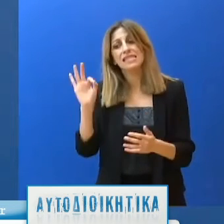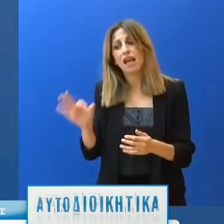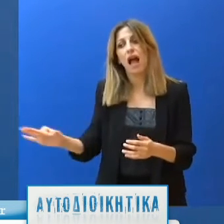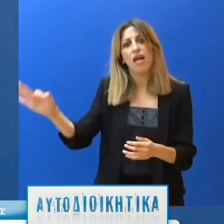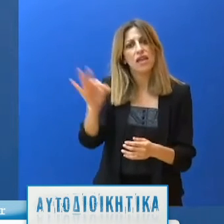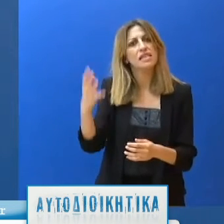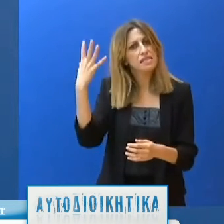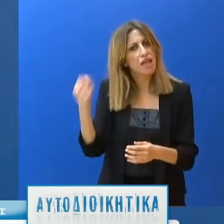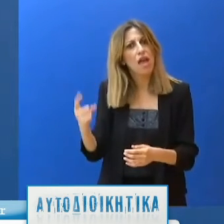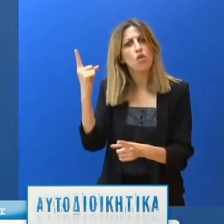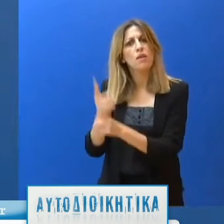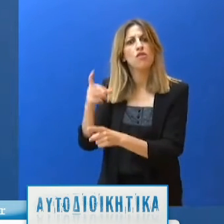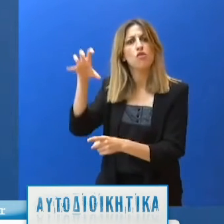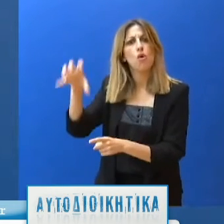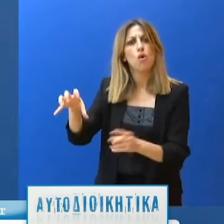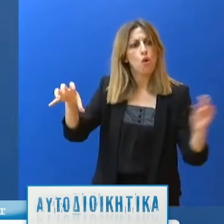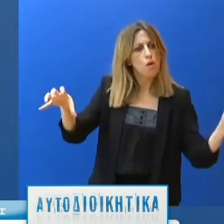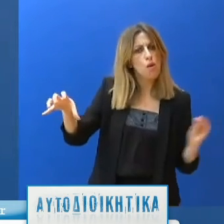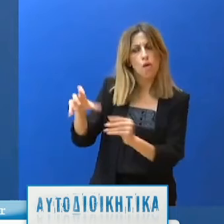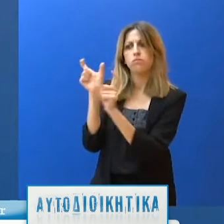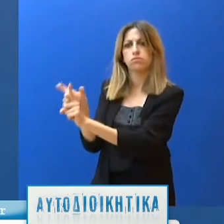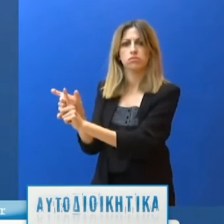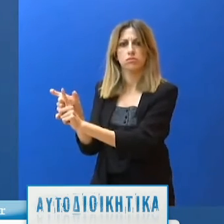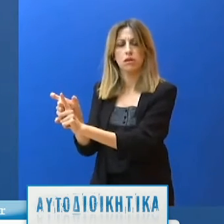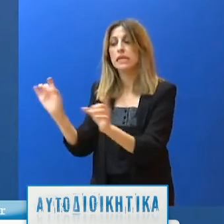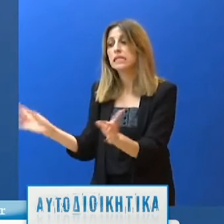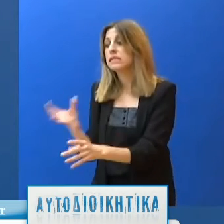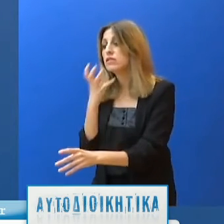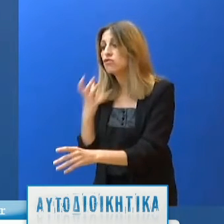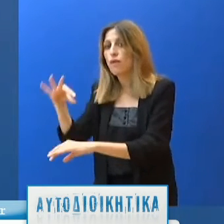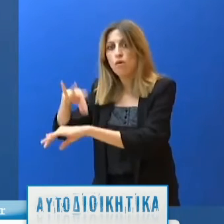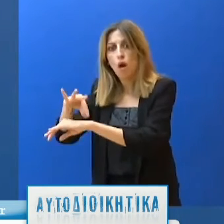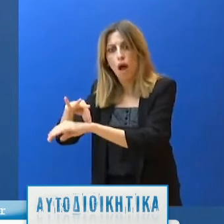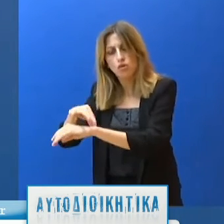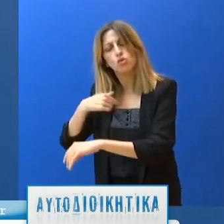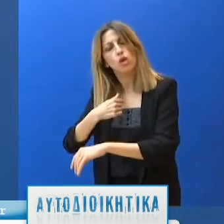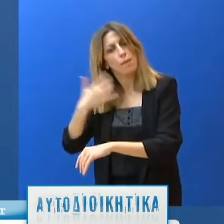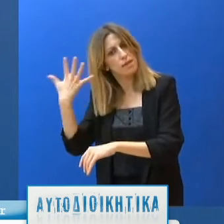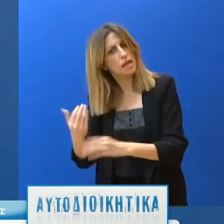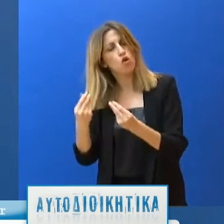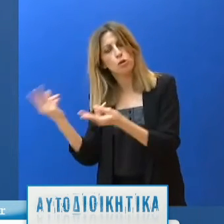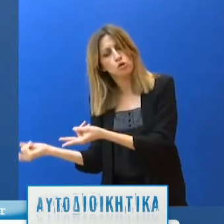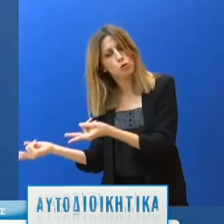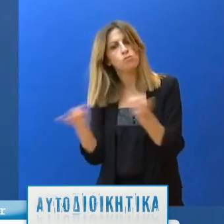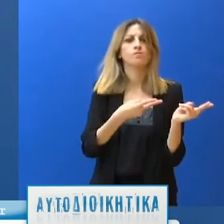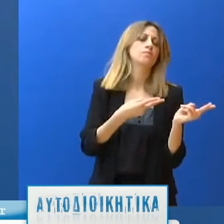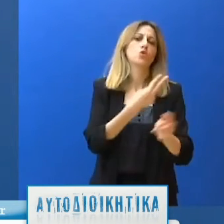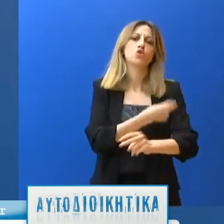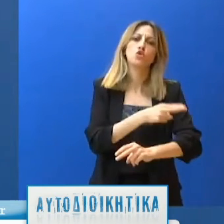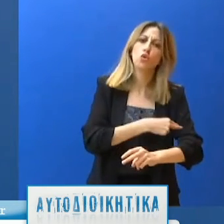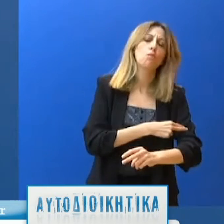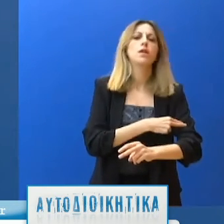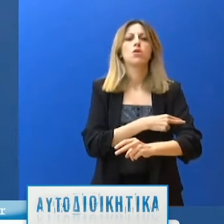έτοιμος για διακομιδή ασθενούς σε δομή υγείας, εάν αυτό κρυθεί απαραίτητο. Ειδικά για τους μικρούς νησιωτικούς